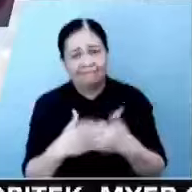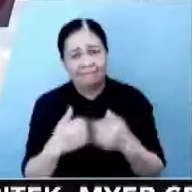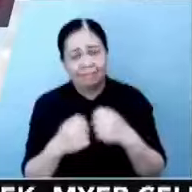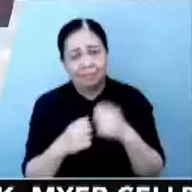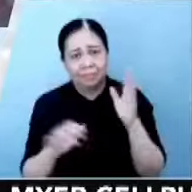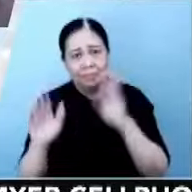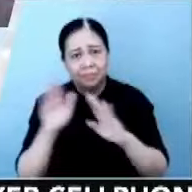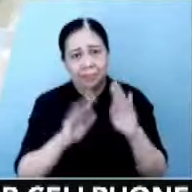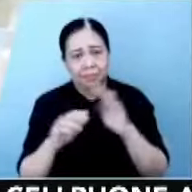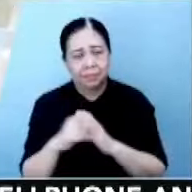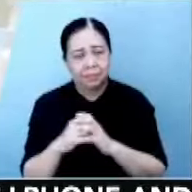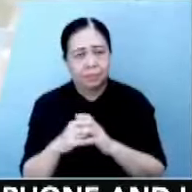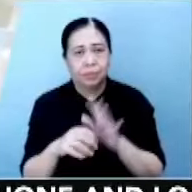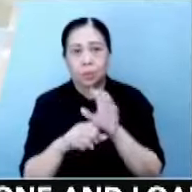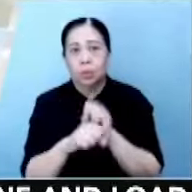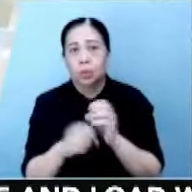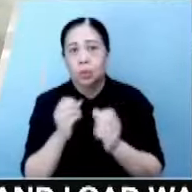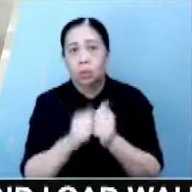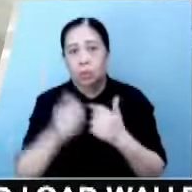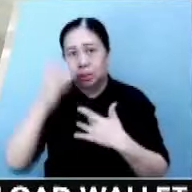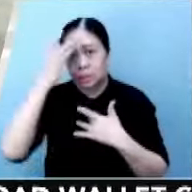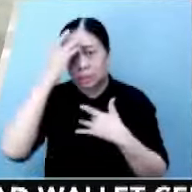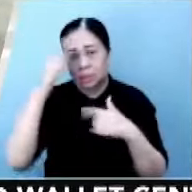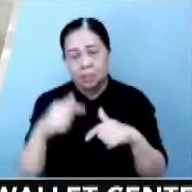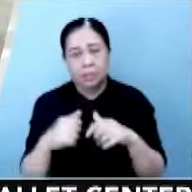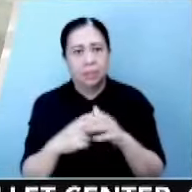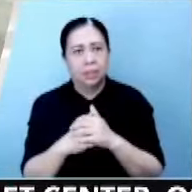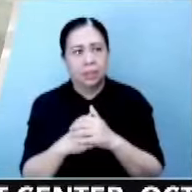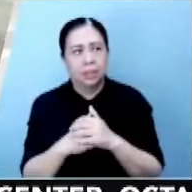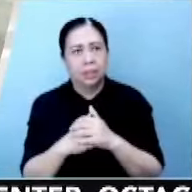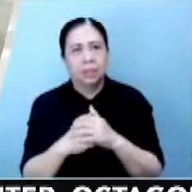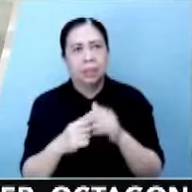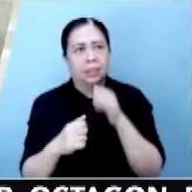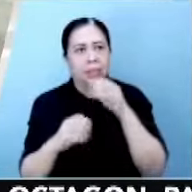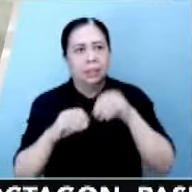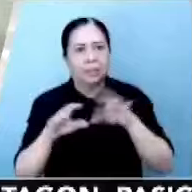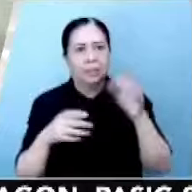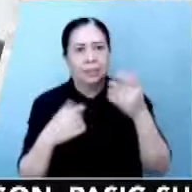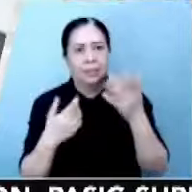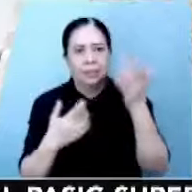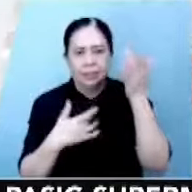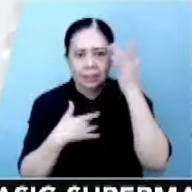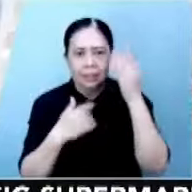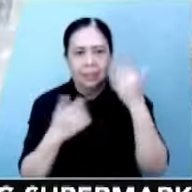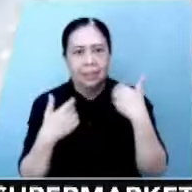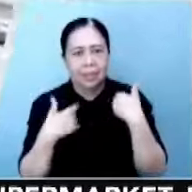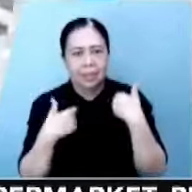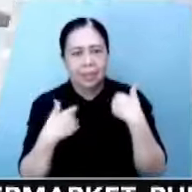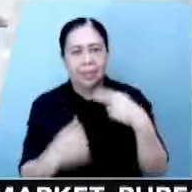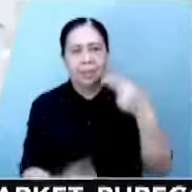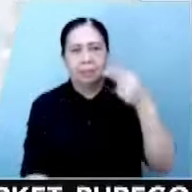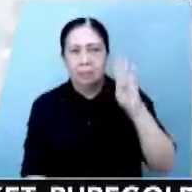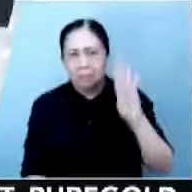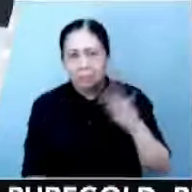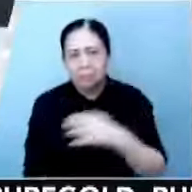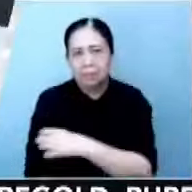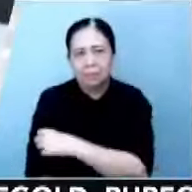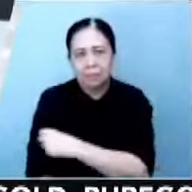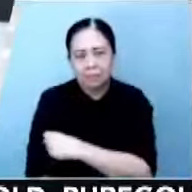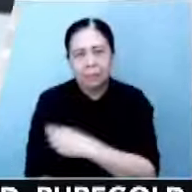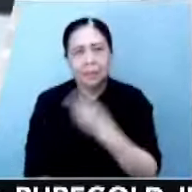ang karaniwang sakit dito, yung mga non-communicable diseases, meron tayo mga yung hypertension,